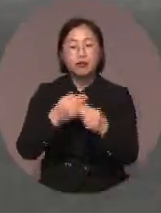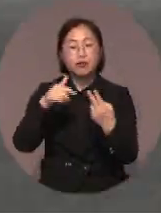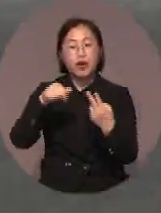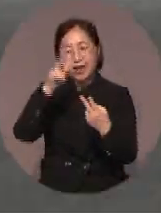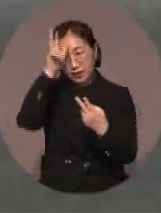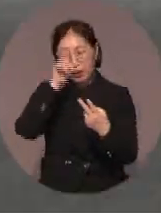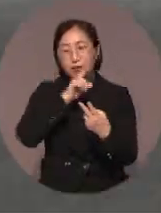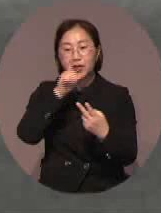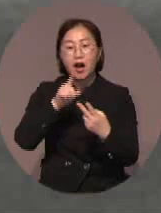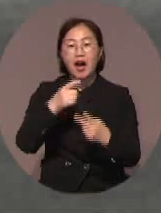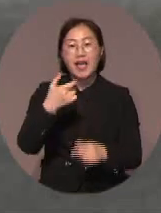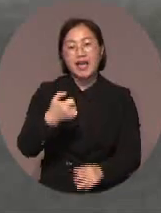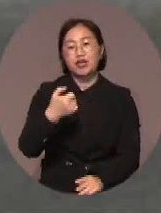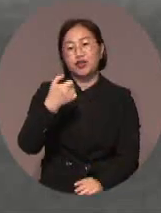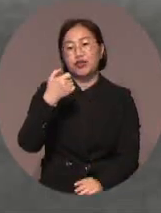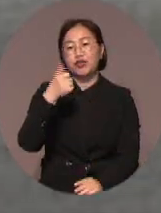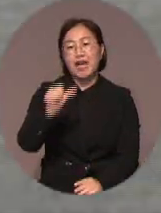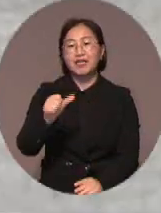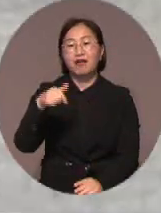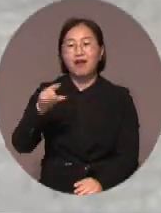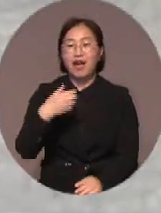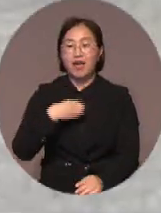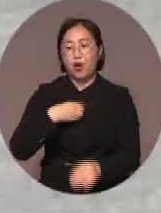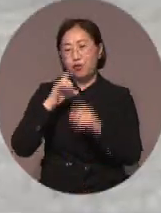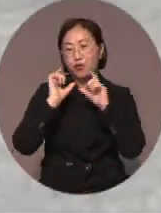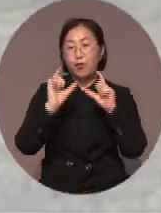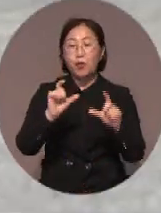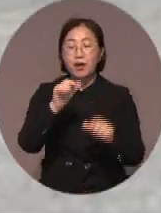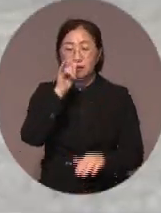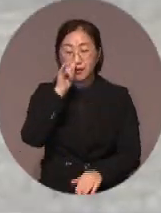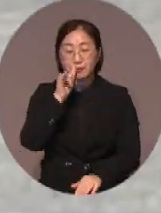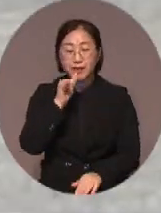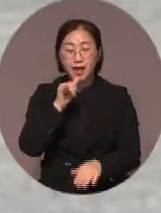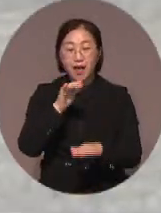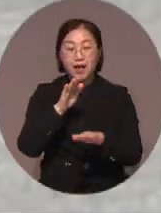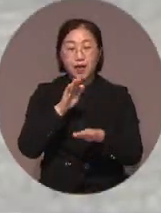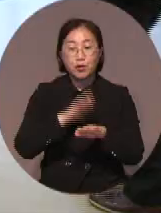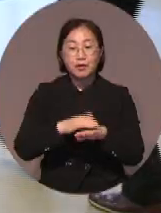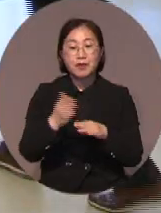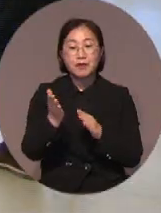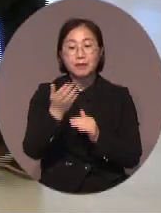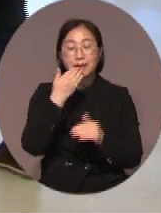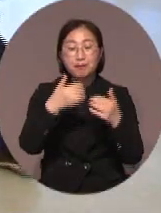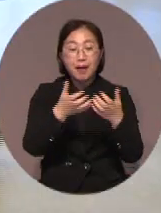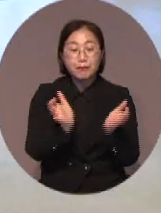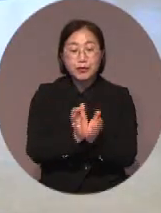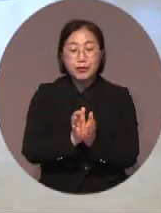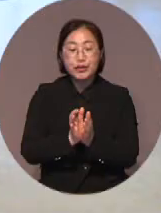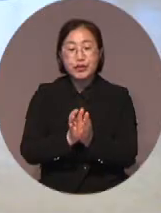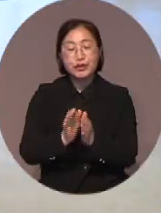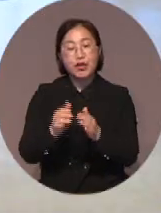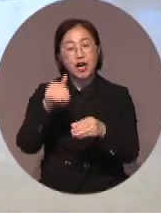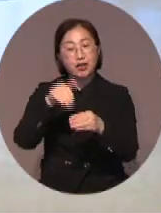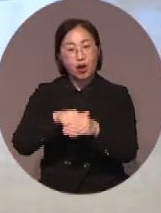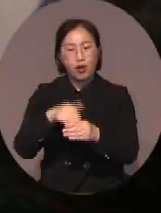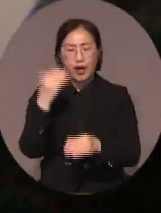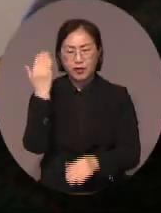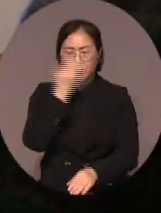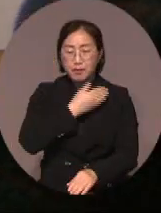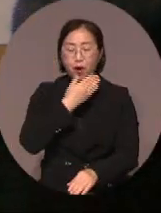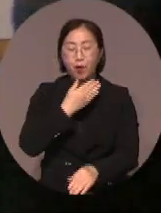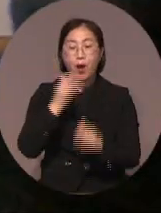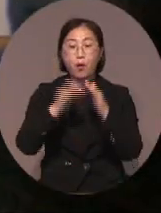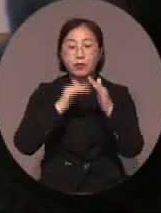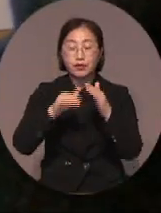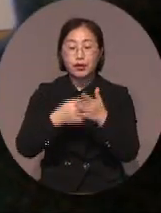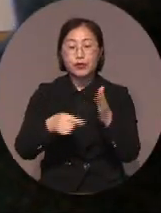의뢰 예순 5건의 경고처분을 내렸습니다 한편 농림축산식품부는 조합장 선거제도에 투명성과 공정성